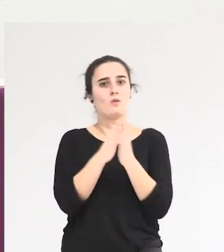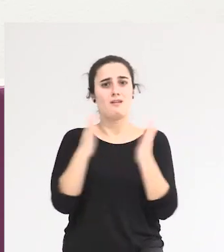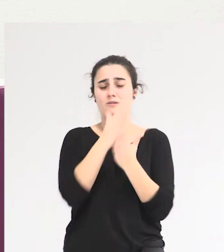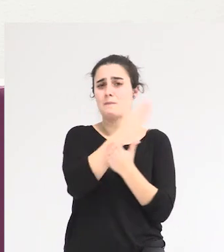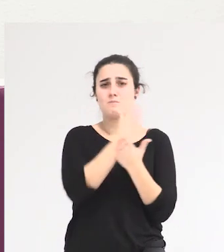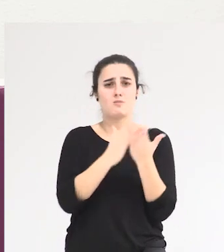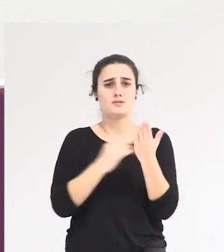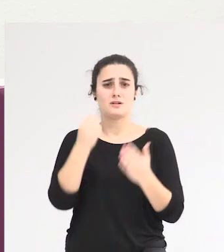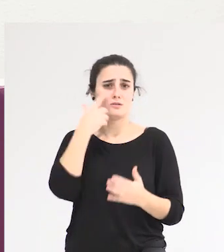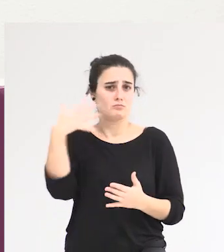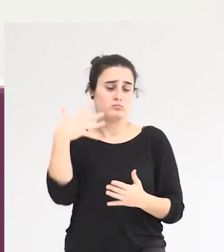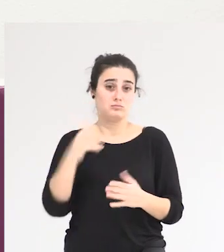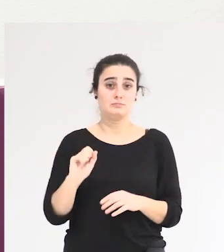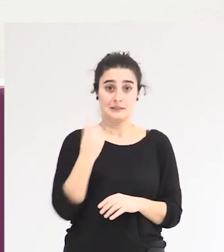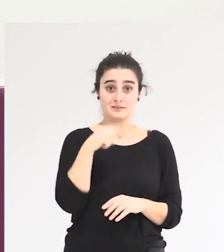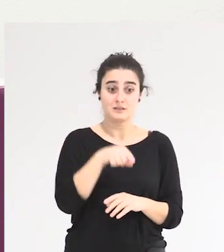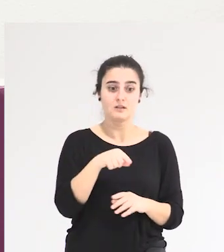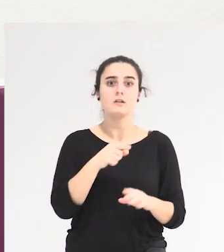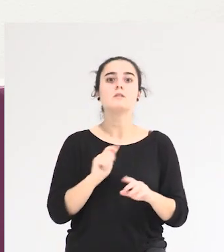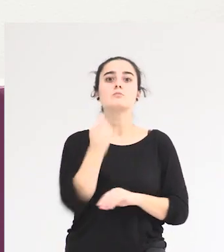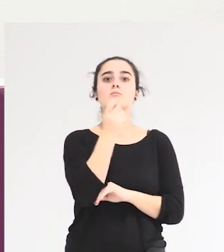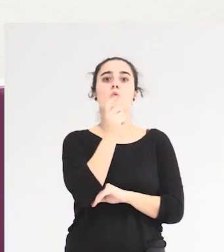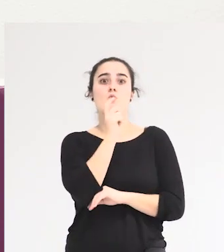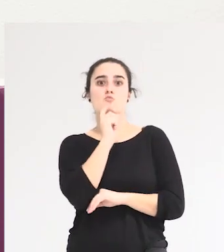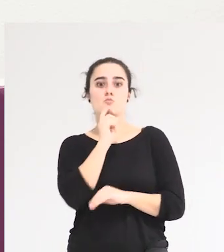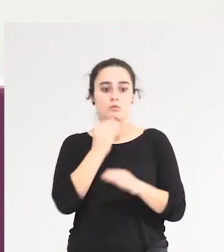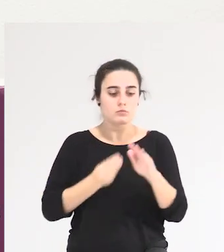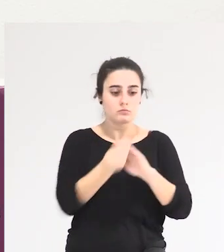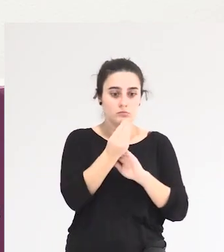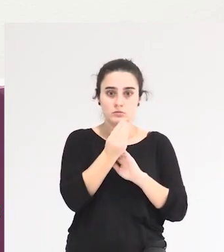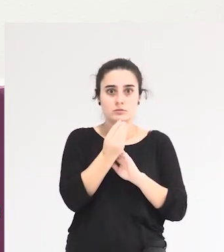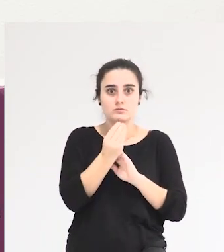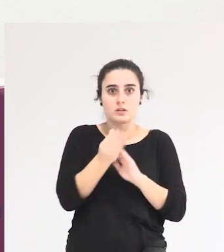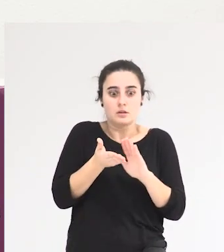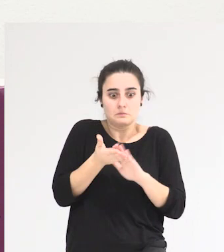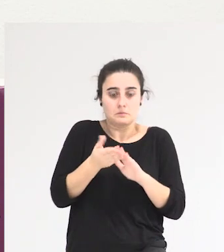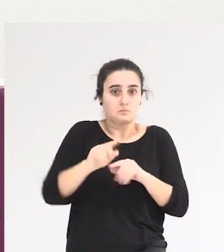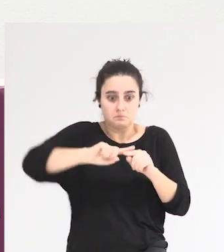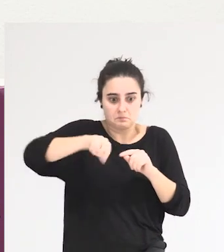hau lortzen du puerperio horretan, posparto horretan, ez? Uste dut nahiko